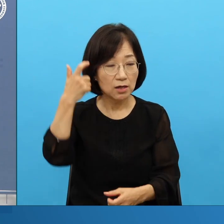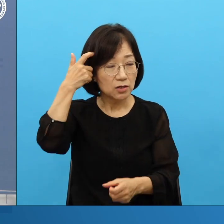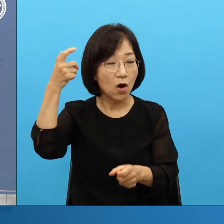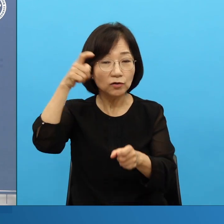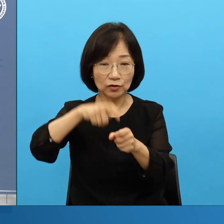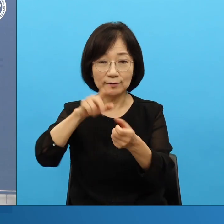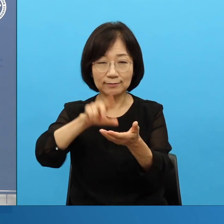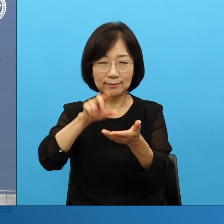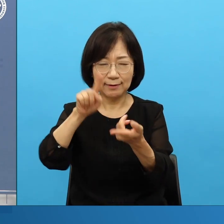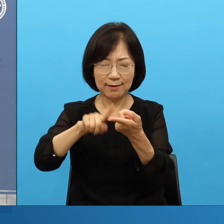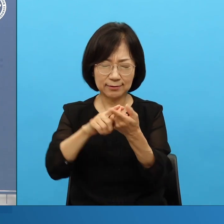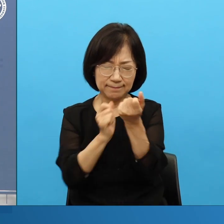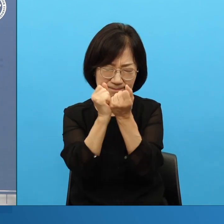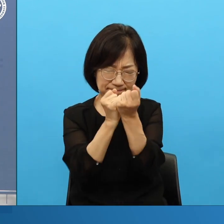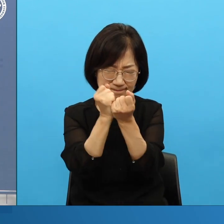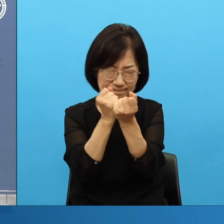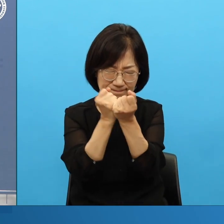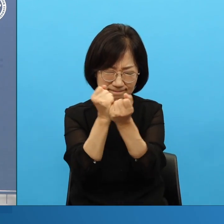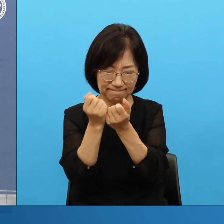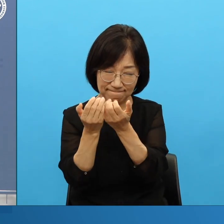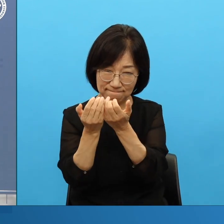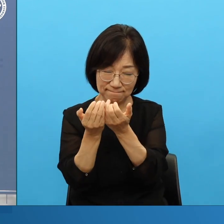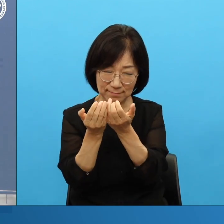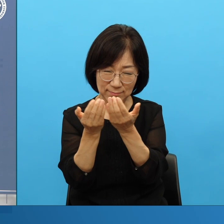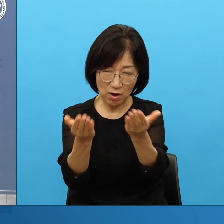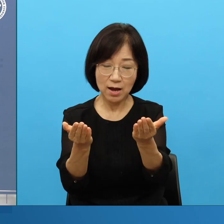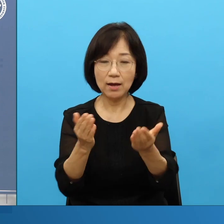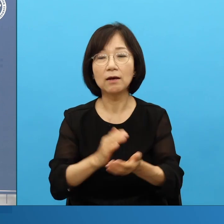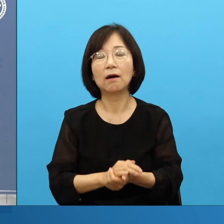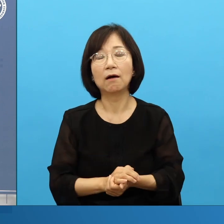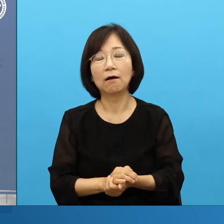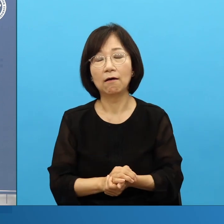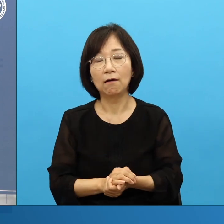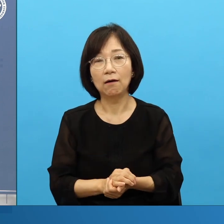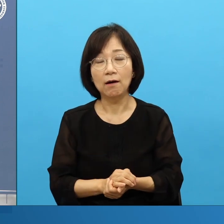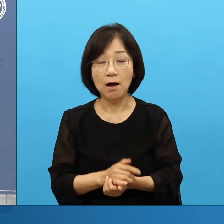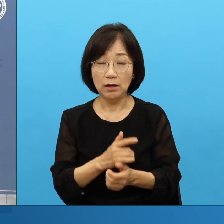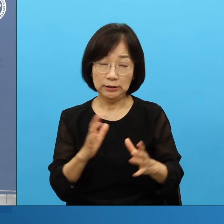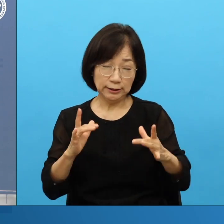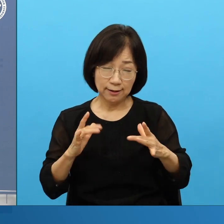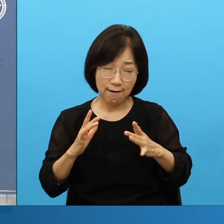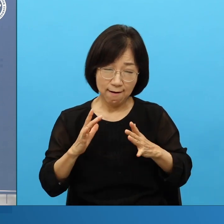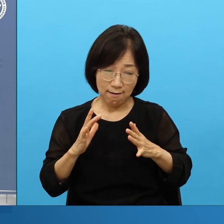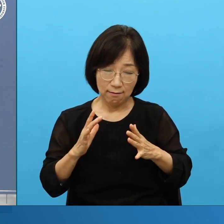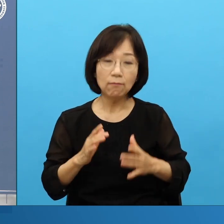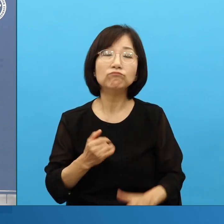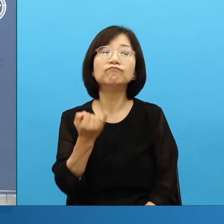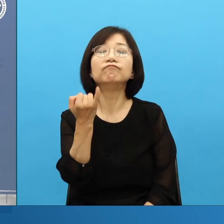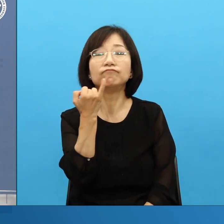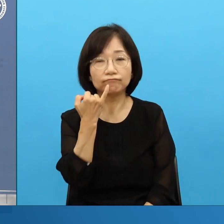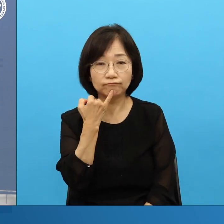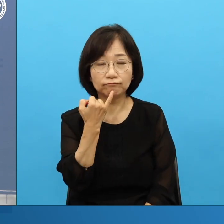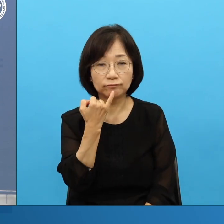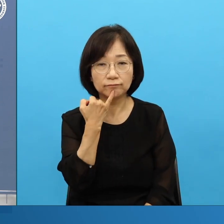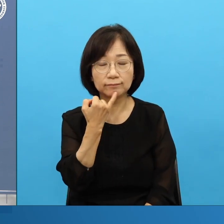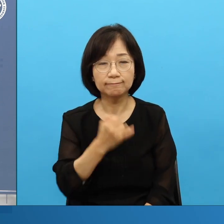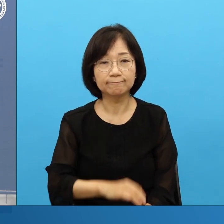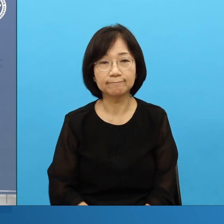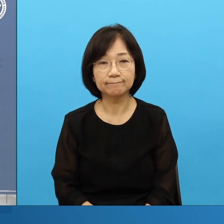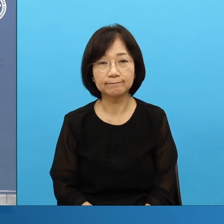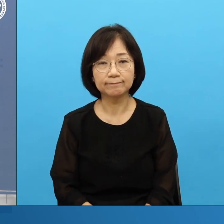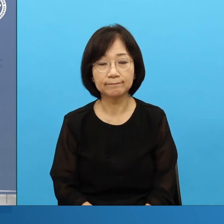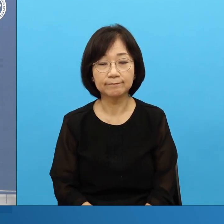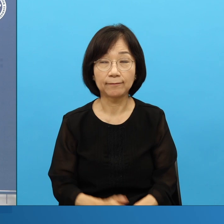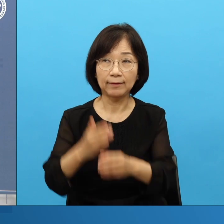much you 그렇죠. speak of this, it will not be ashamed. 여기에 대해서는 아무리 자랑해도 과한 것이 아니다. And no matter how much you boast about this, it's not overdoing it.